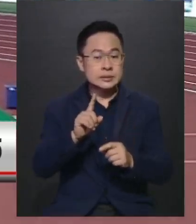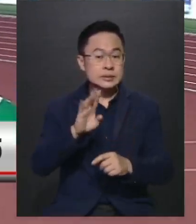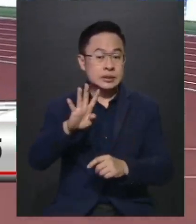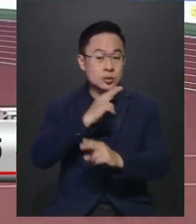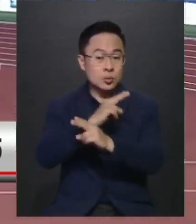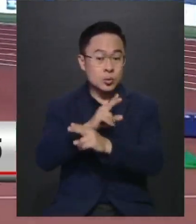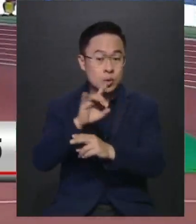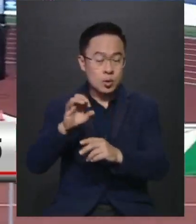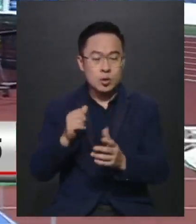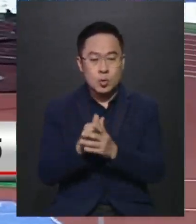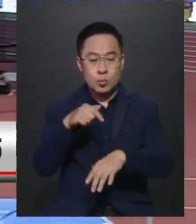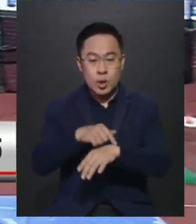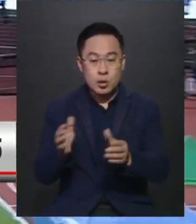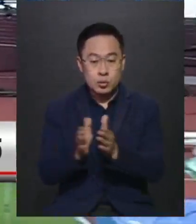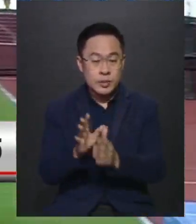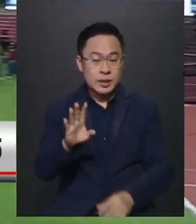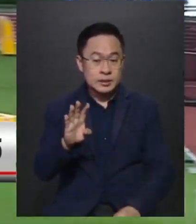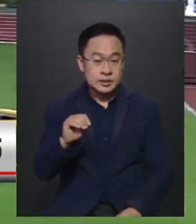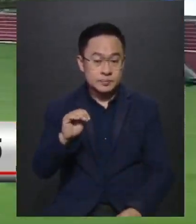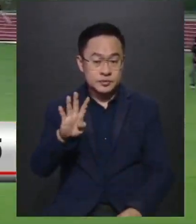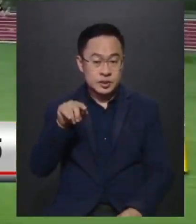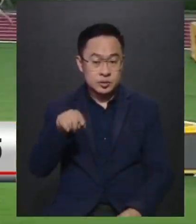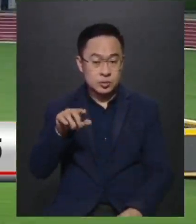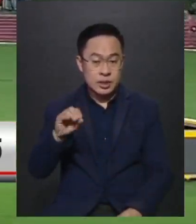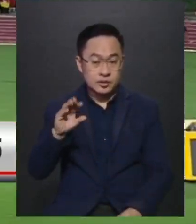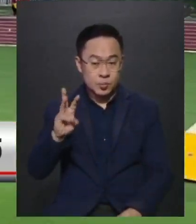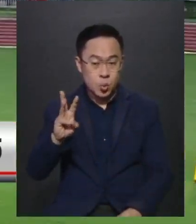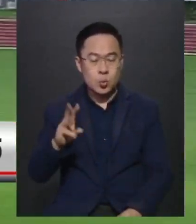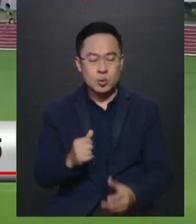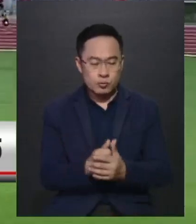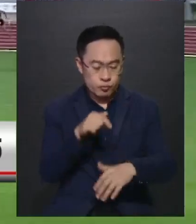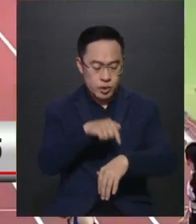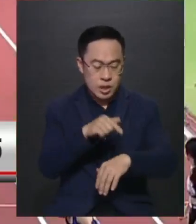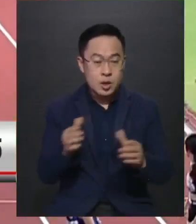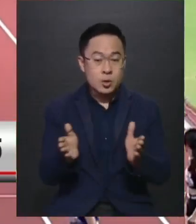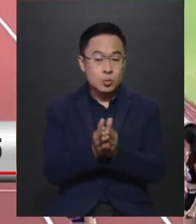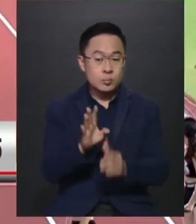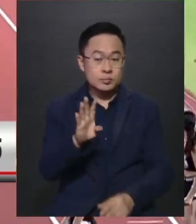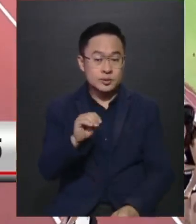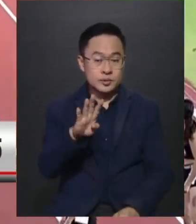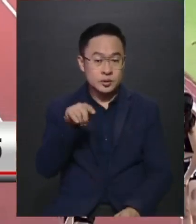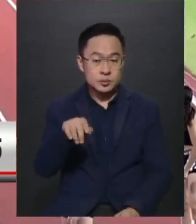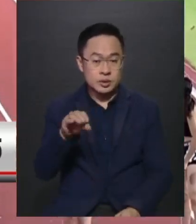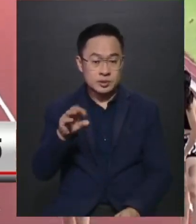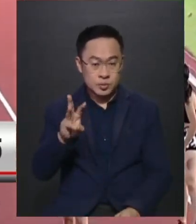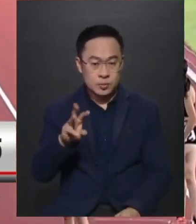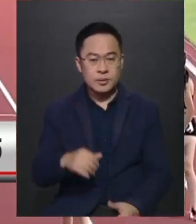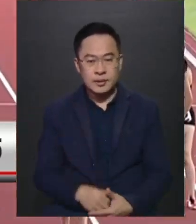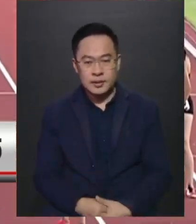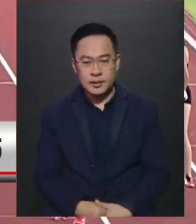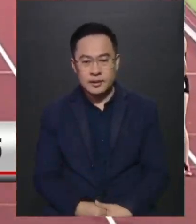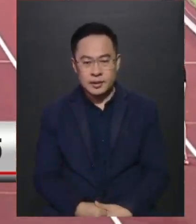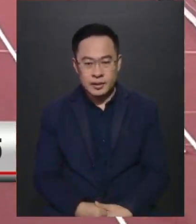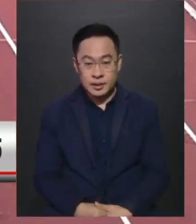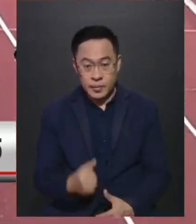ตรของหญิงไทยเนี่ยทำเวลาไป 44.56 วินาทีเดี๋ยวให้คุณผู้ชมค่อยๆดูไฮไลท์ไปด้วยกันนะคะนี่เ